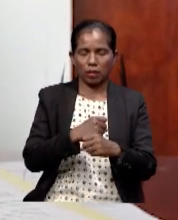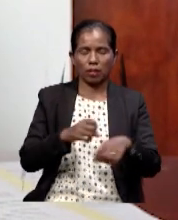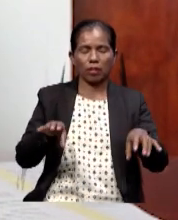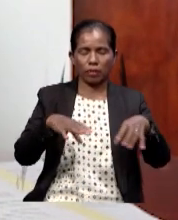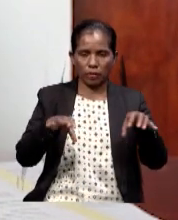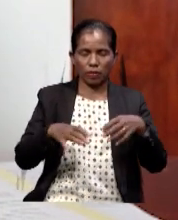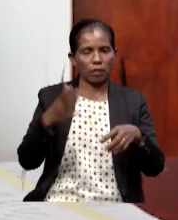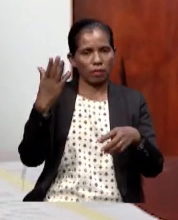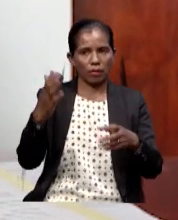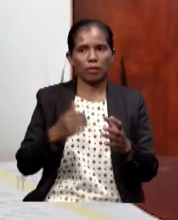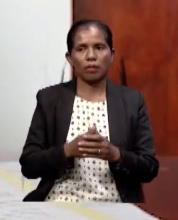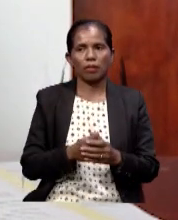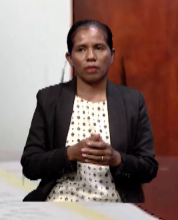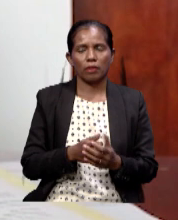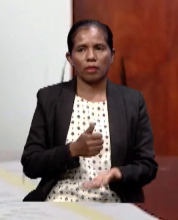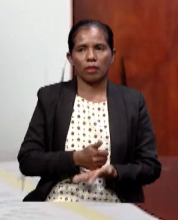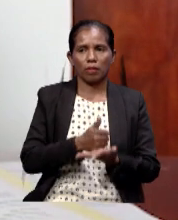naba, ho di apoyo